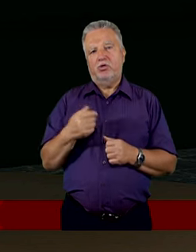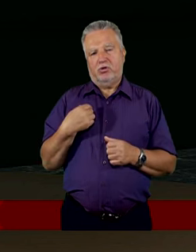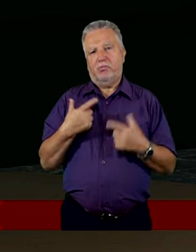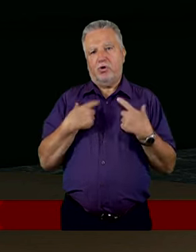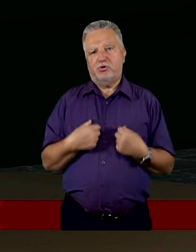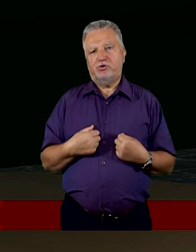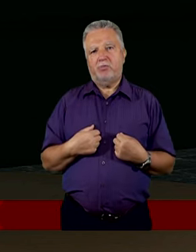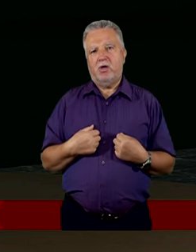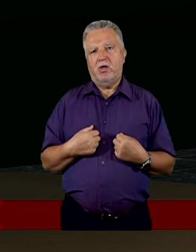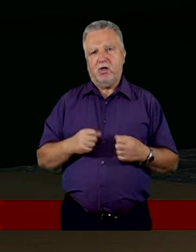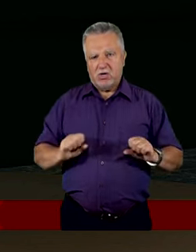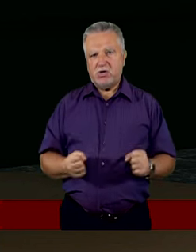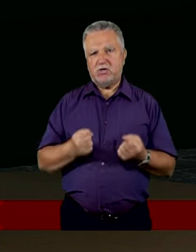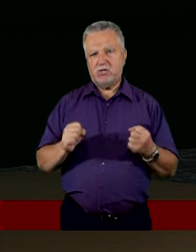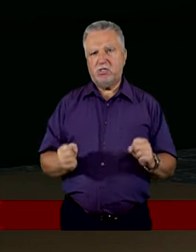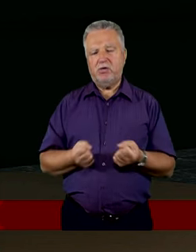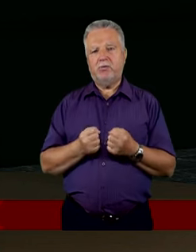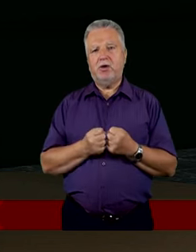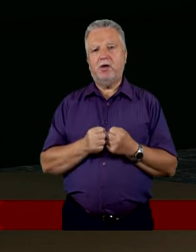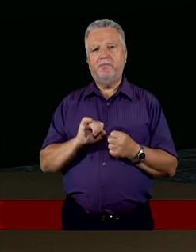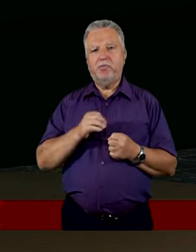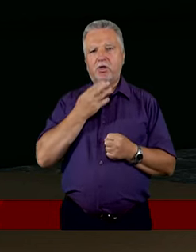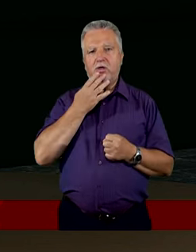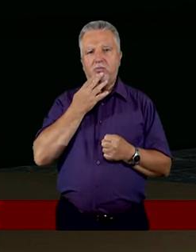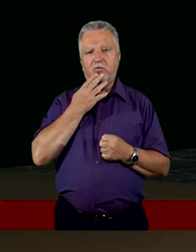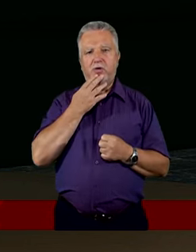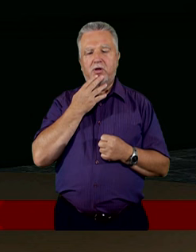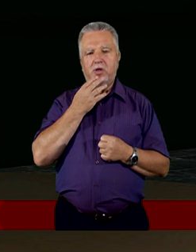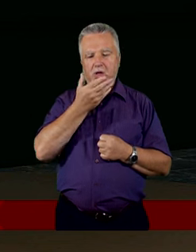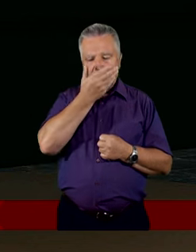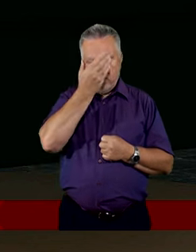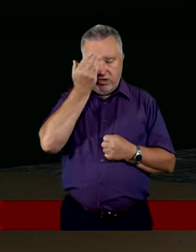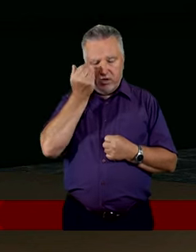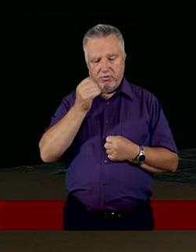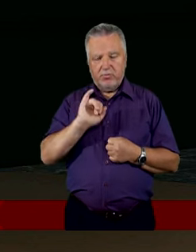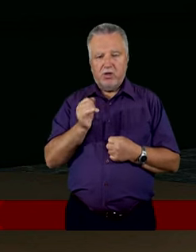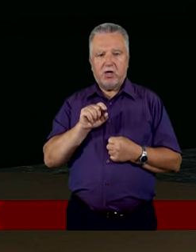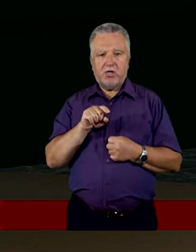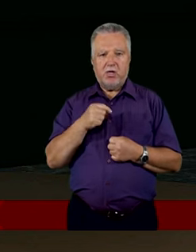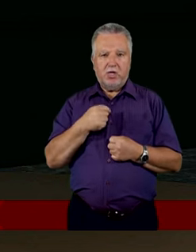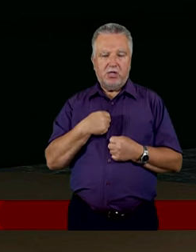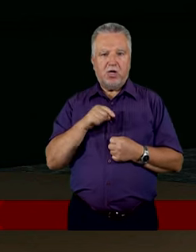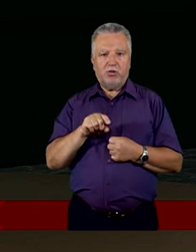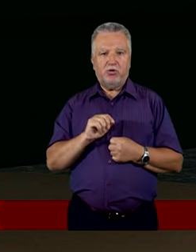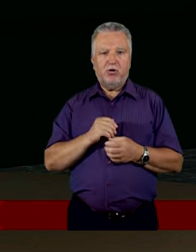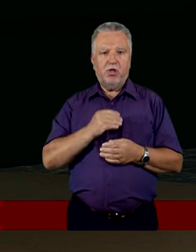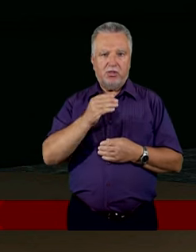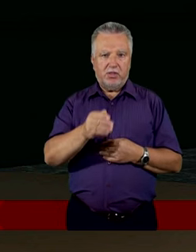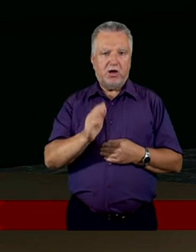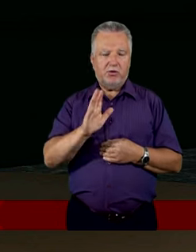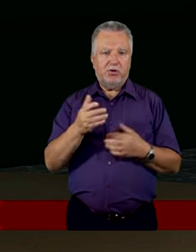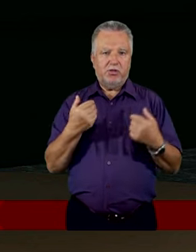osoba, która bardzo aktywna była z ludźmi i mówi, no nie wiem, jak ja to dalej tak